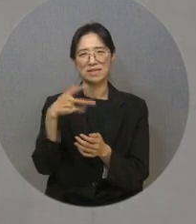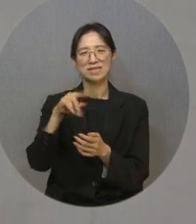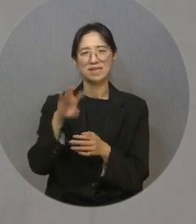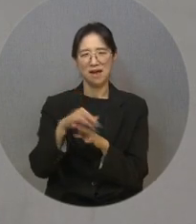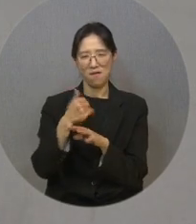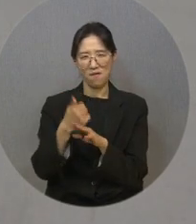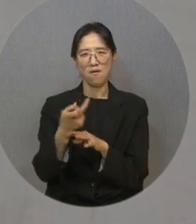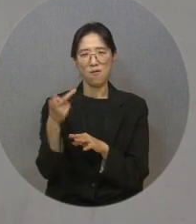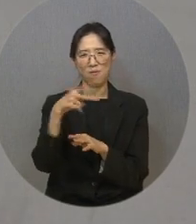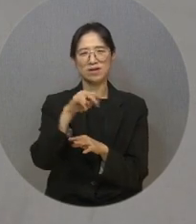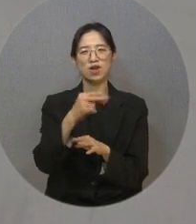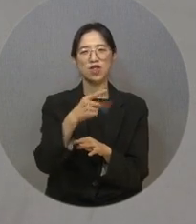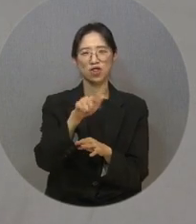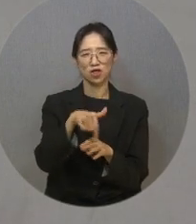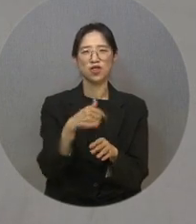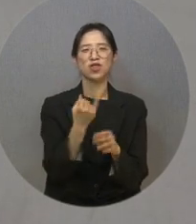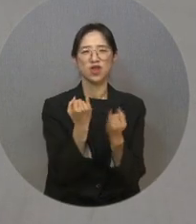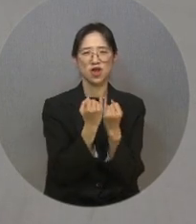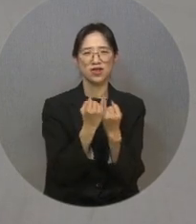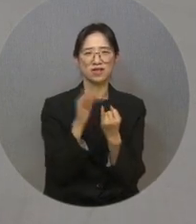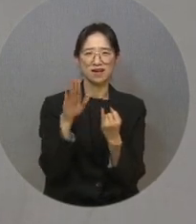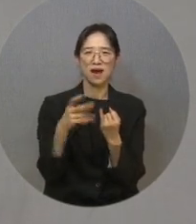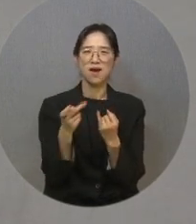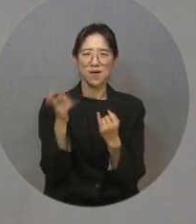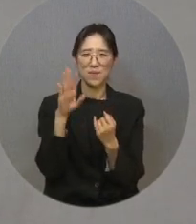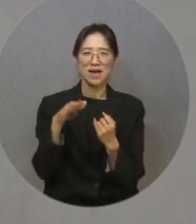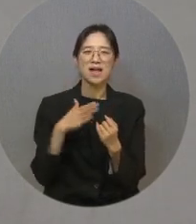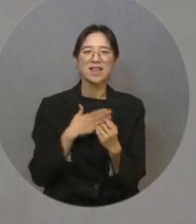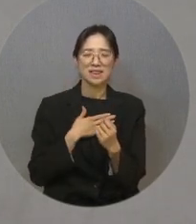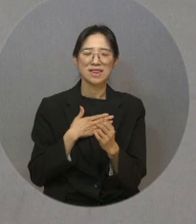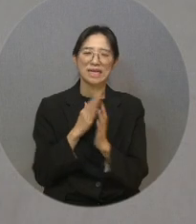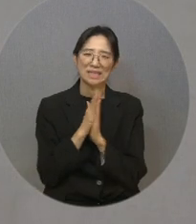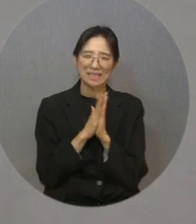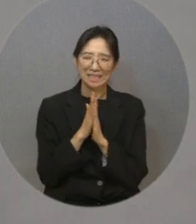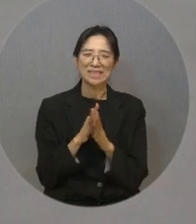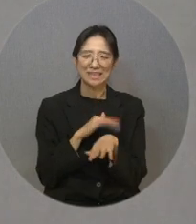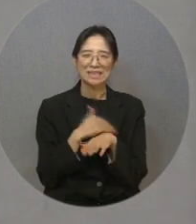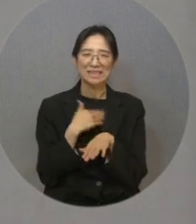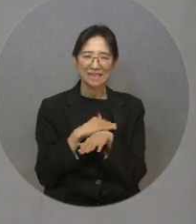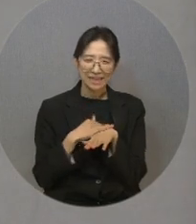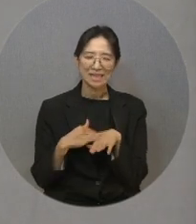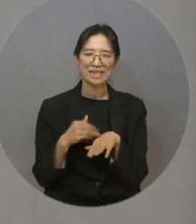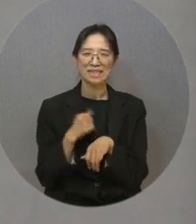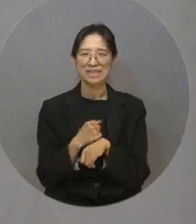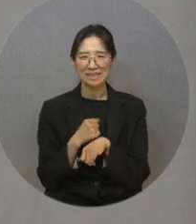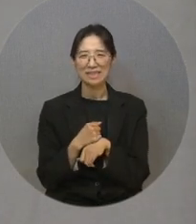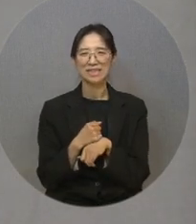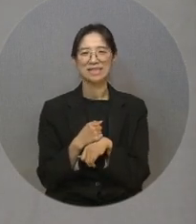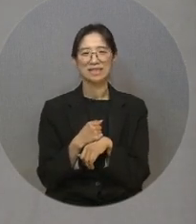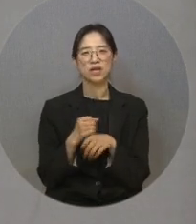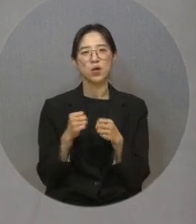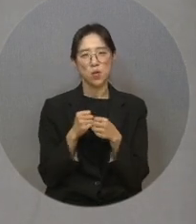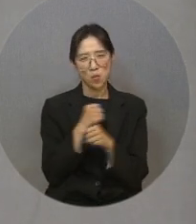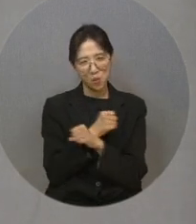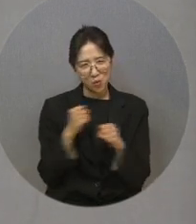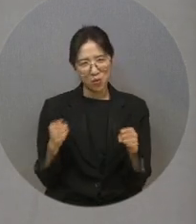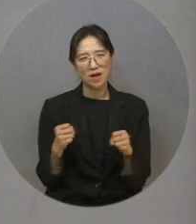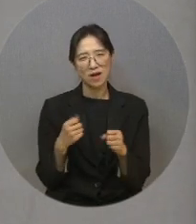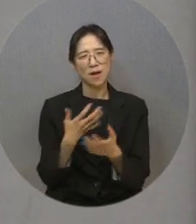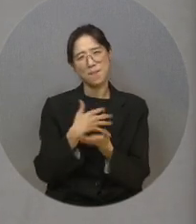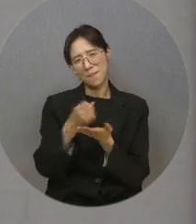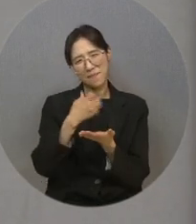오빠고 선덕이 여성이니까 오빠 차라리 내가 참 잘 할 터니 용서하시고 조금